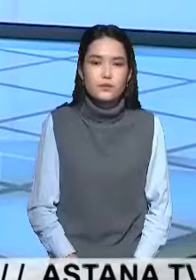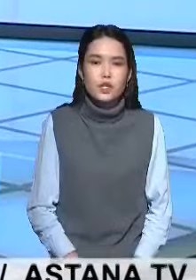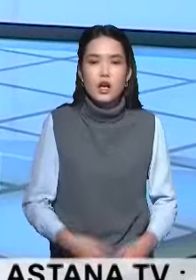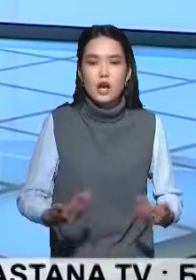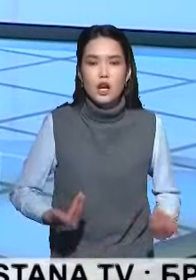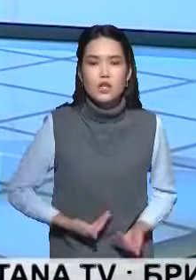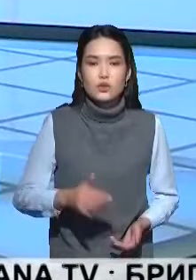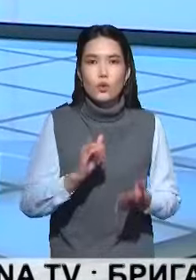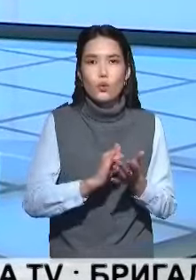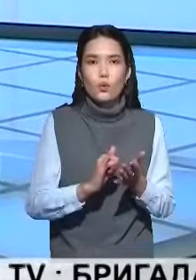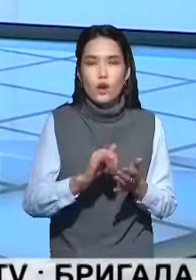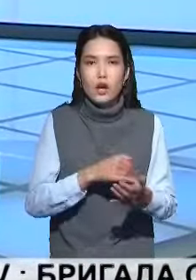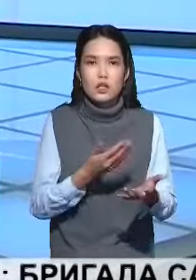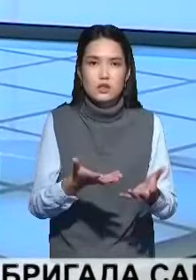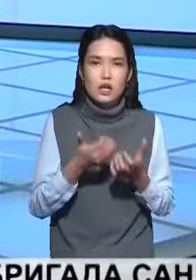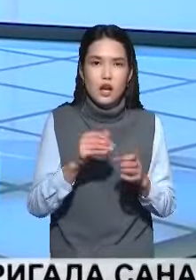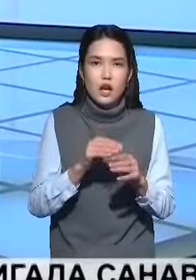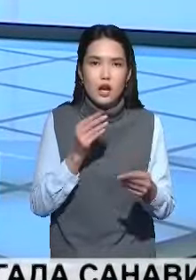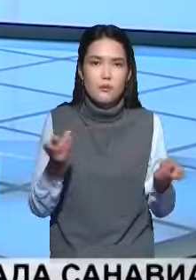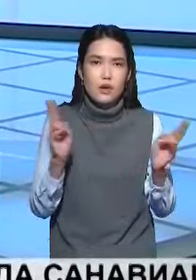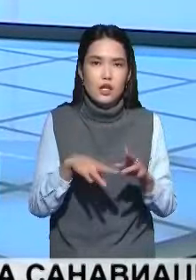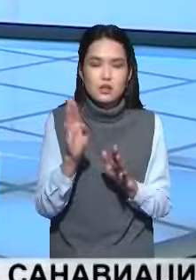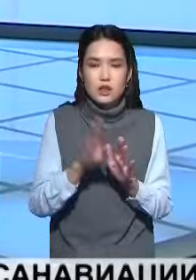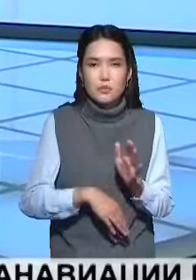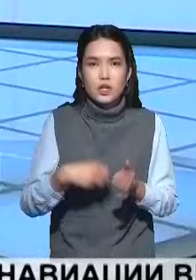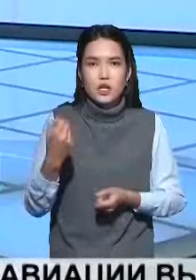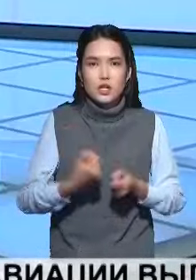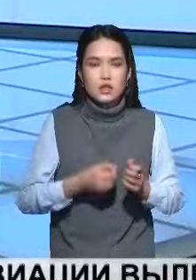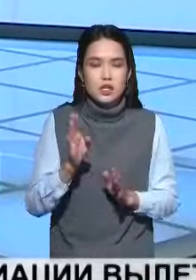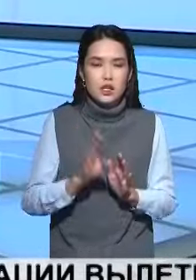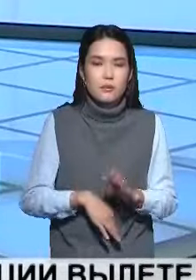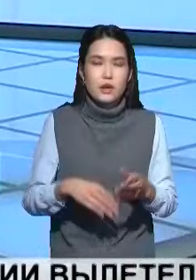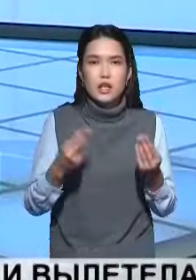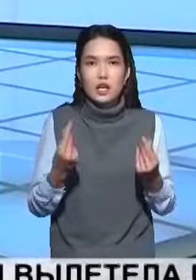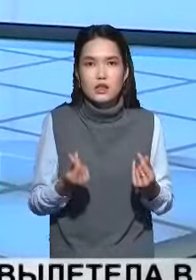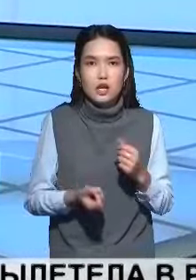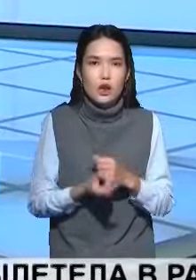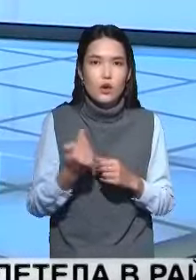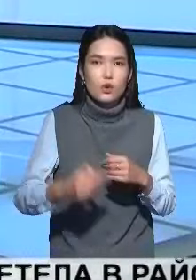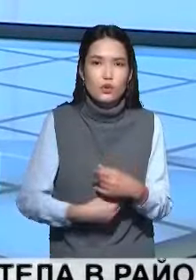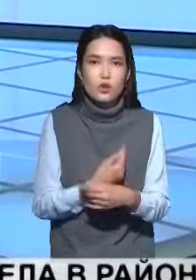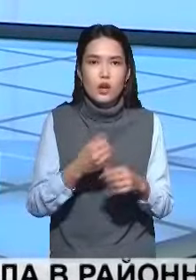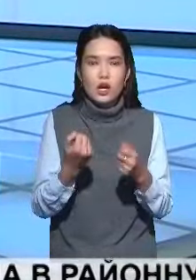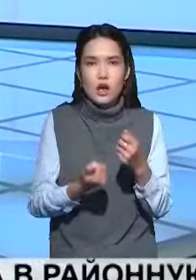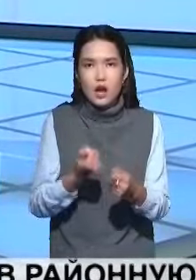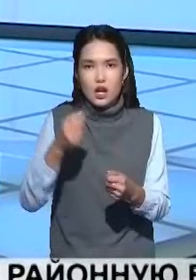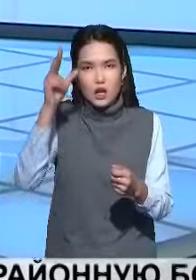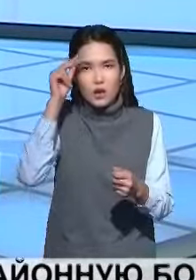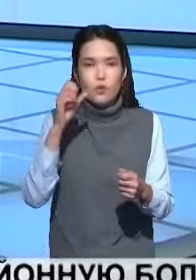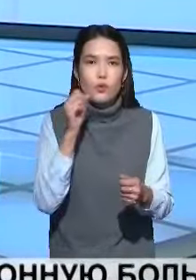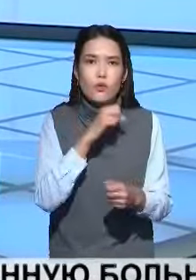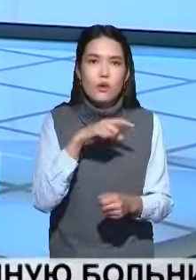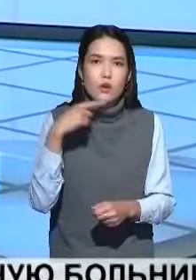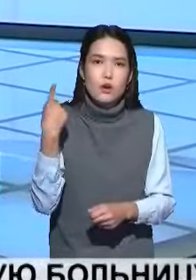Житель Уральска хотел приобрести автомобиль, но остался без машины и без денег. Оказалось, что его новое авто числится в угоне в России,